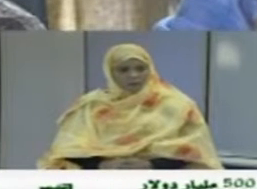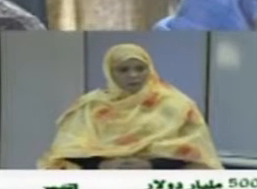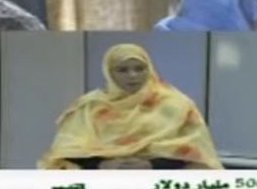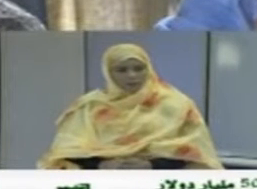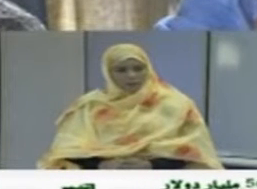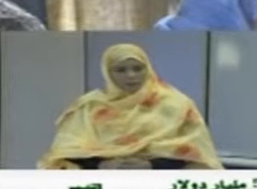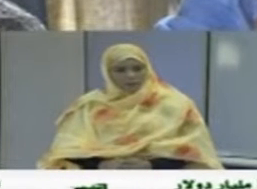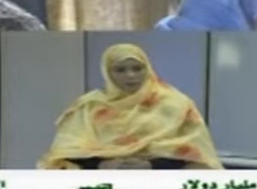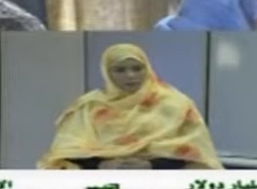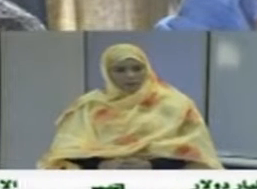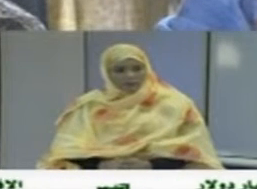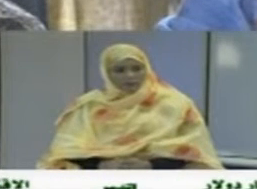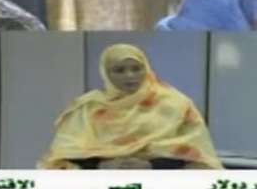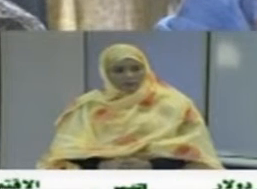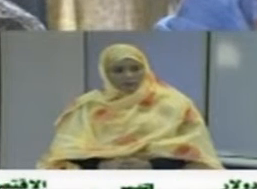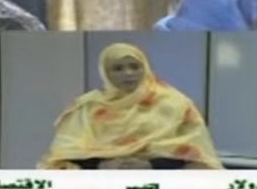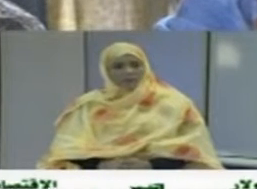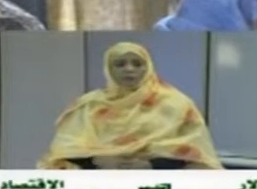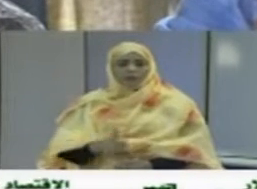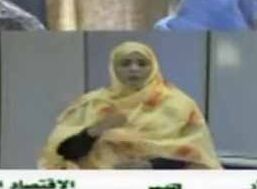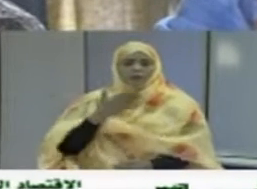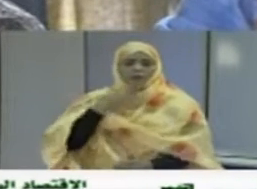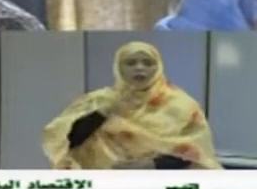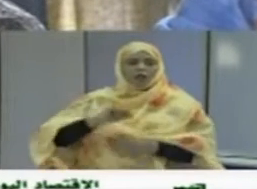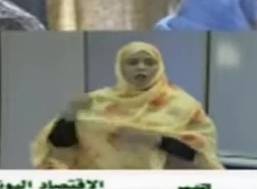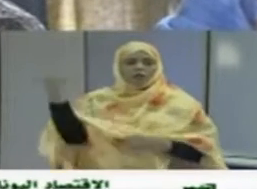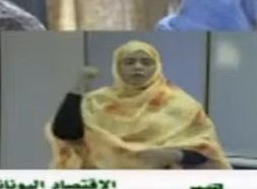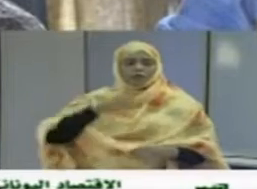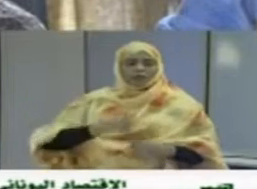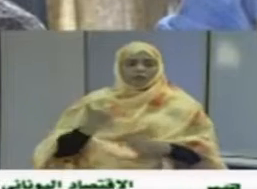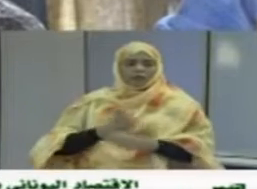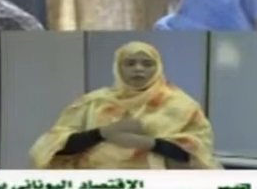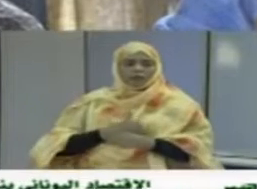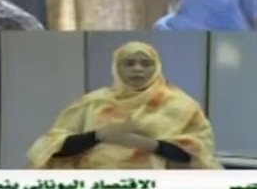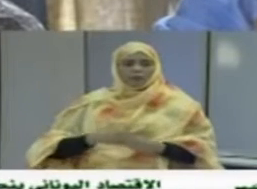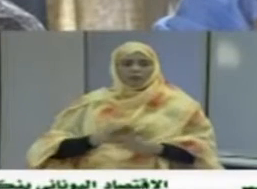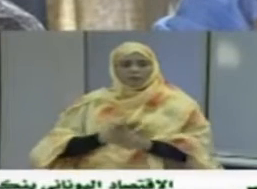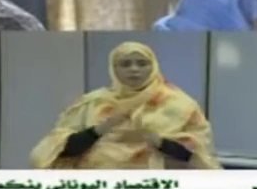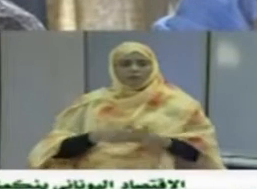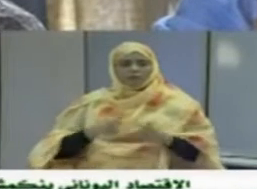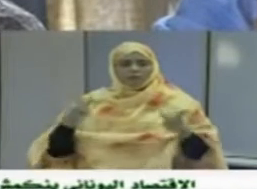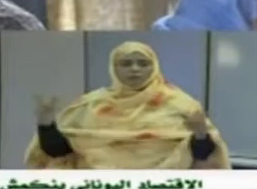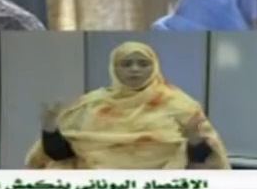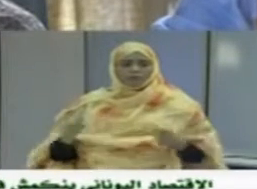العقبات رغم الإنجازات الكبيرة التي تحققت لصالحها